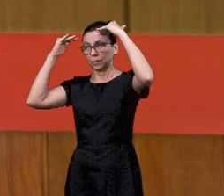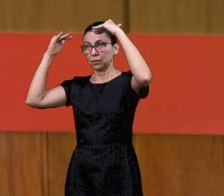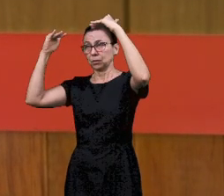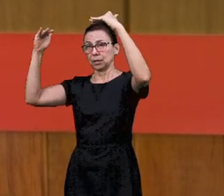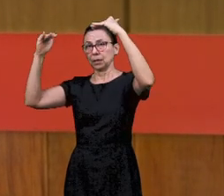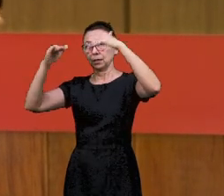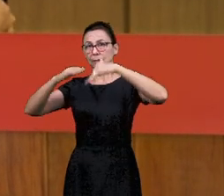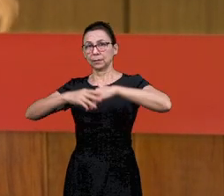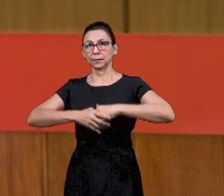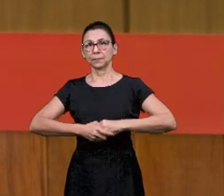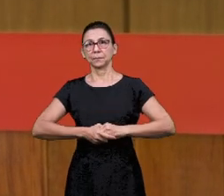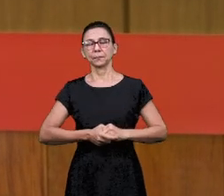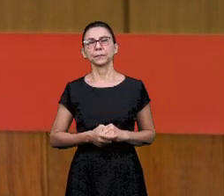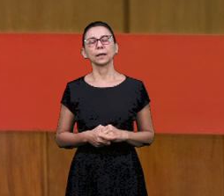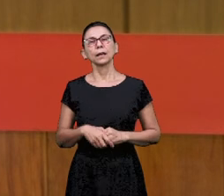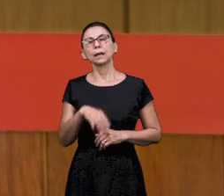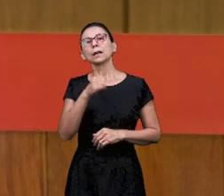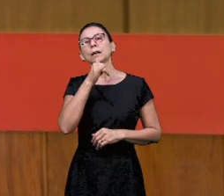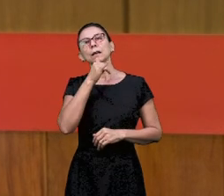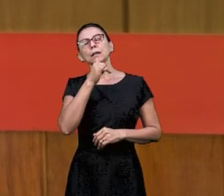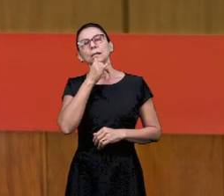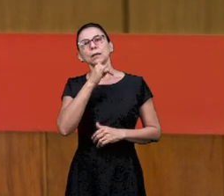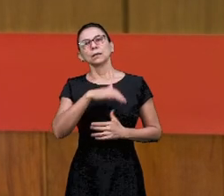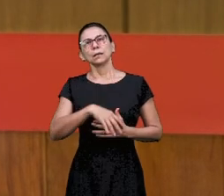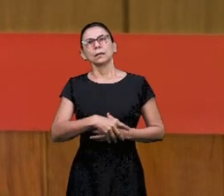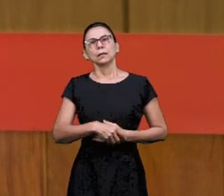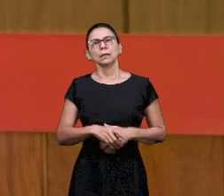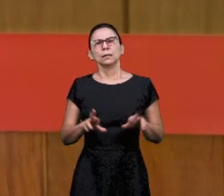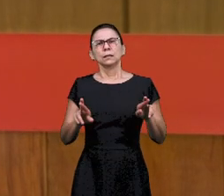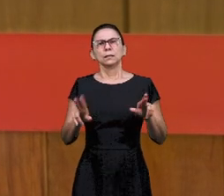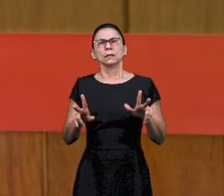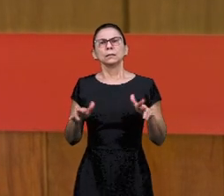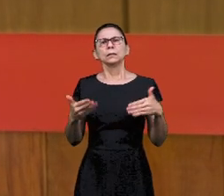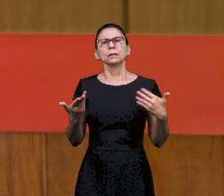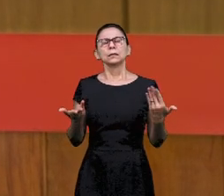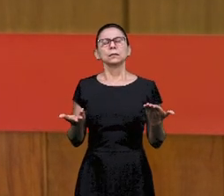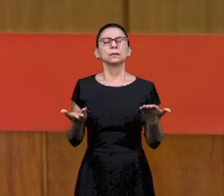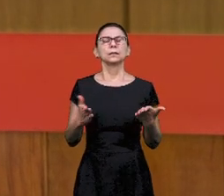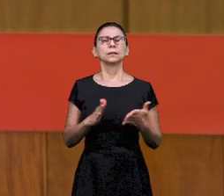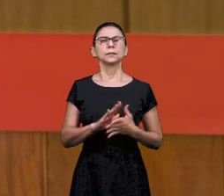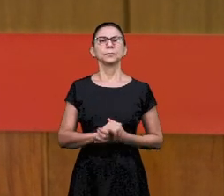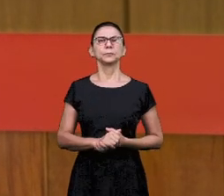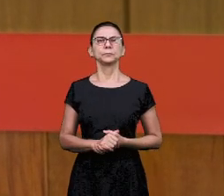caso de obediência, por exemplo, a diferença é de que